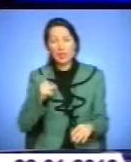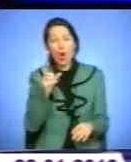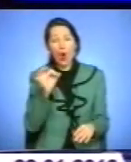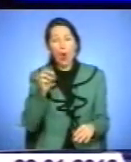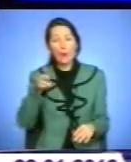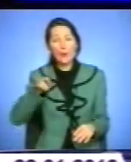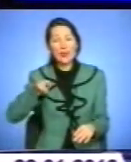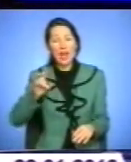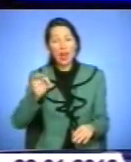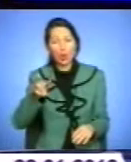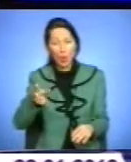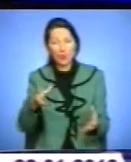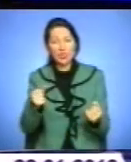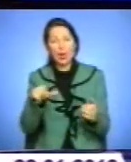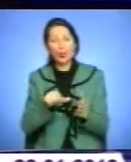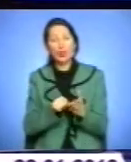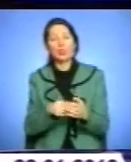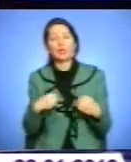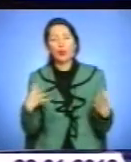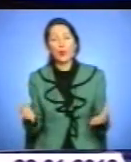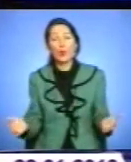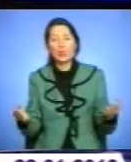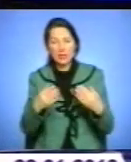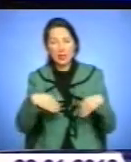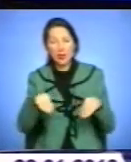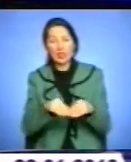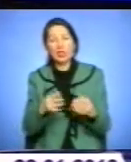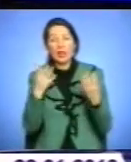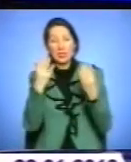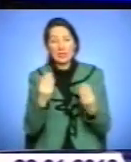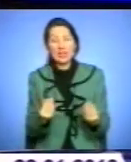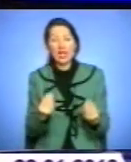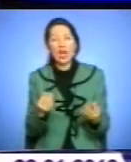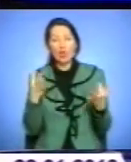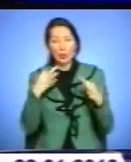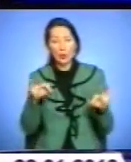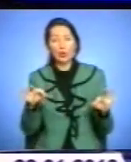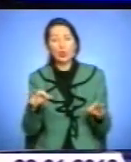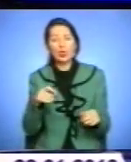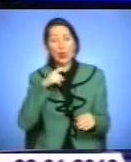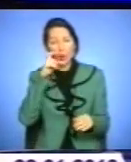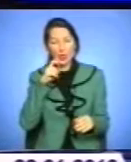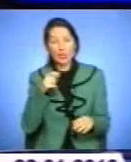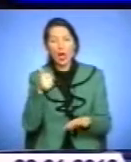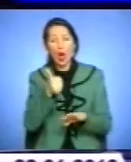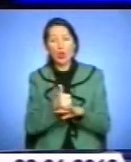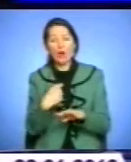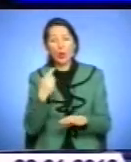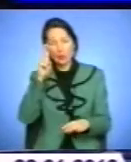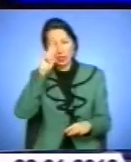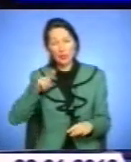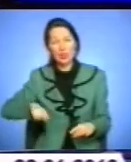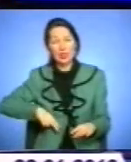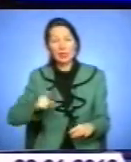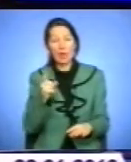взяла участь в урочистому зібранні з нагоди Дня Соборності та Свободи України. Голова обласної державної адміністрації Валентин Хоптян з нагоди